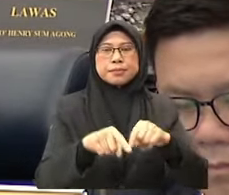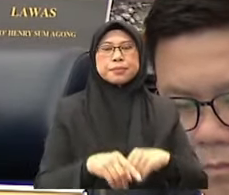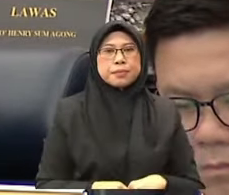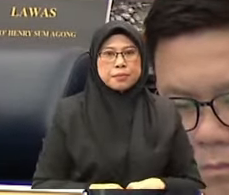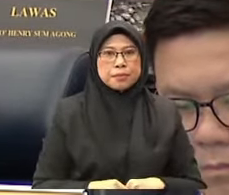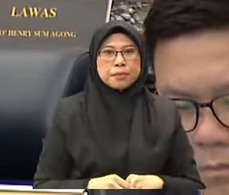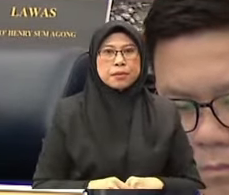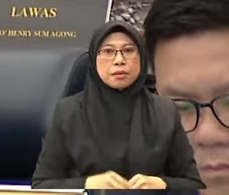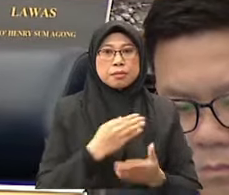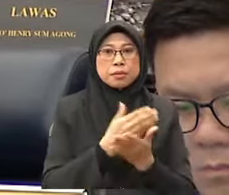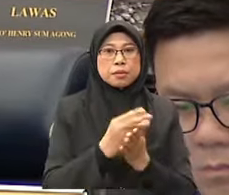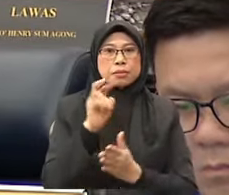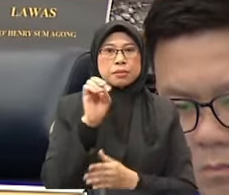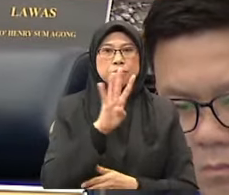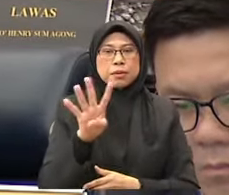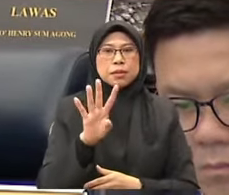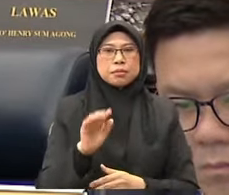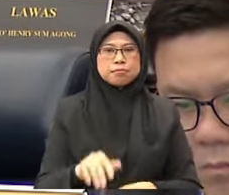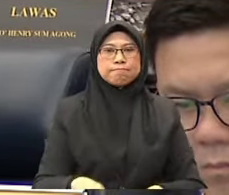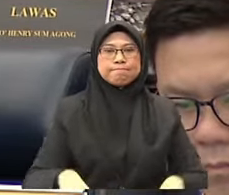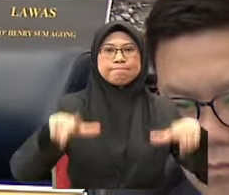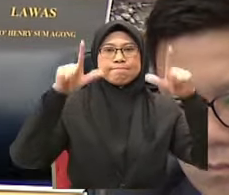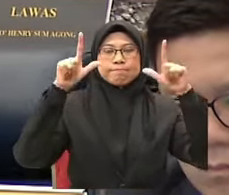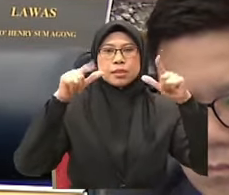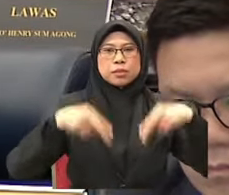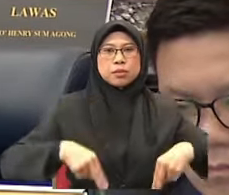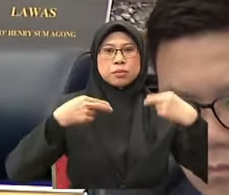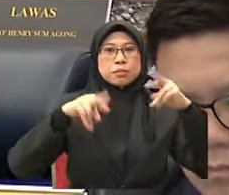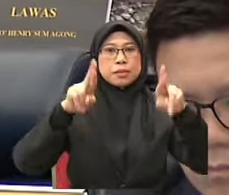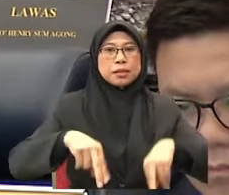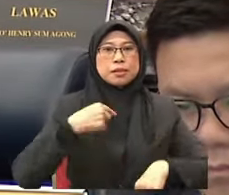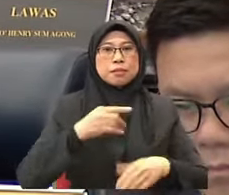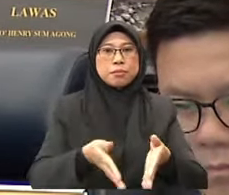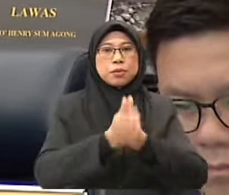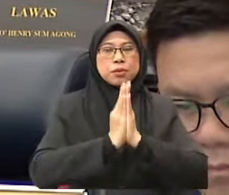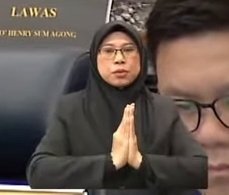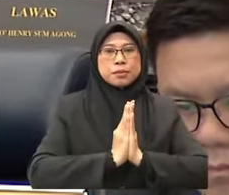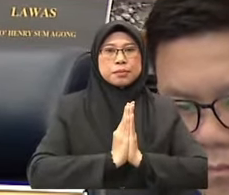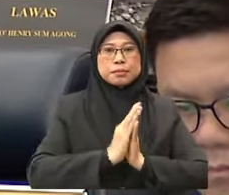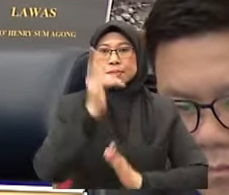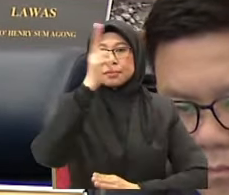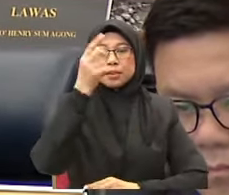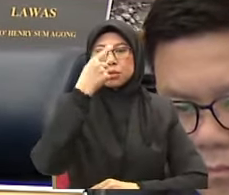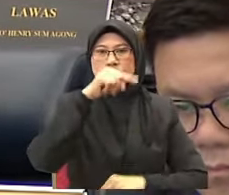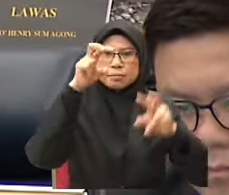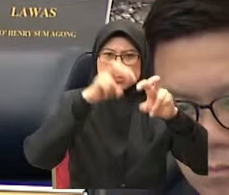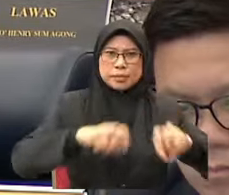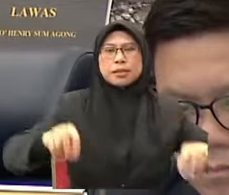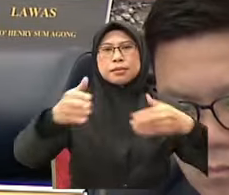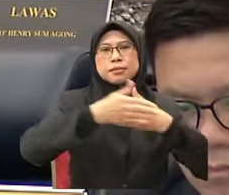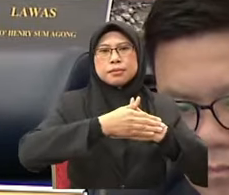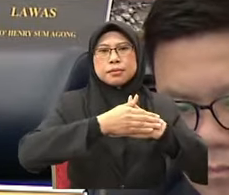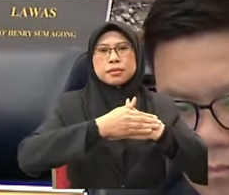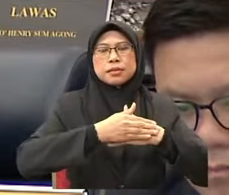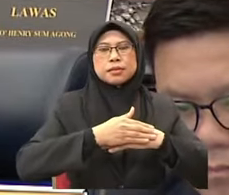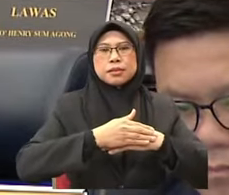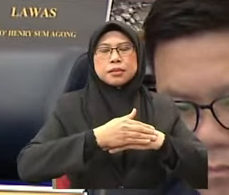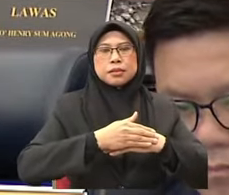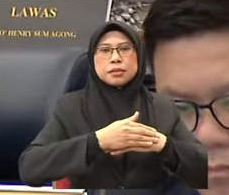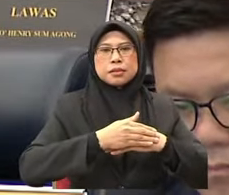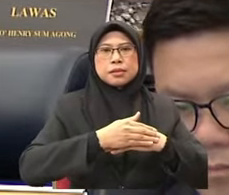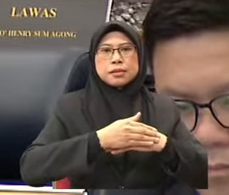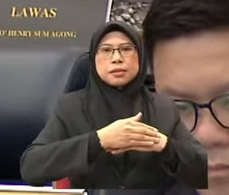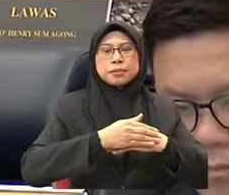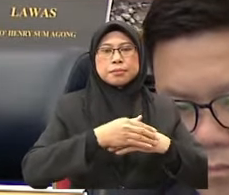Belanjawan 2024 iaitu mengangkat darjat hidup rakyat, saya ingin memohon kepada pihak kerajaan untuk mengkaji semula dan menaikkan siling